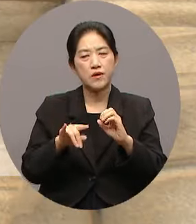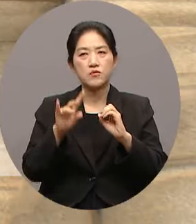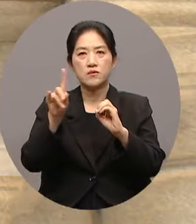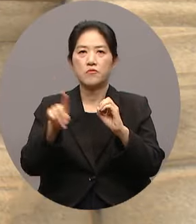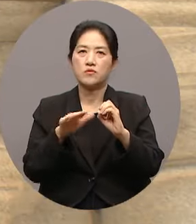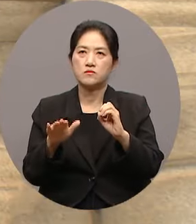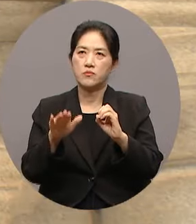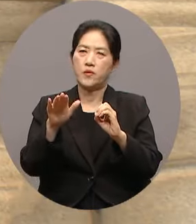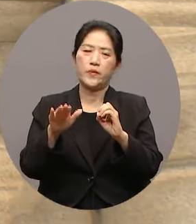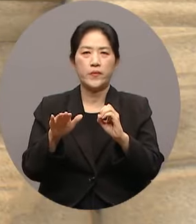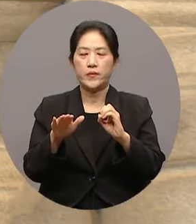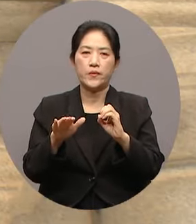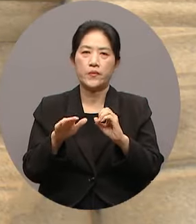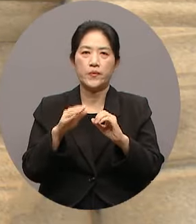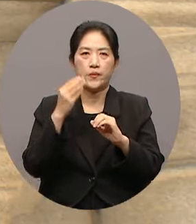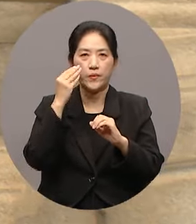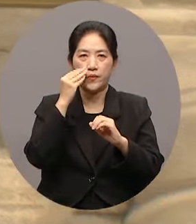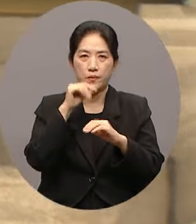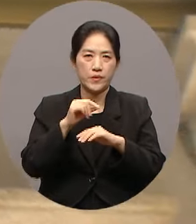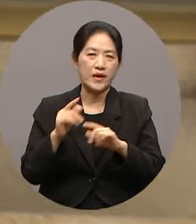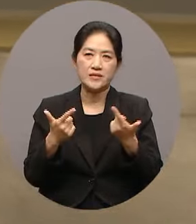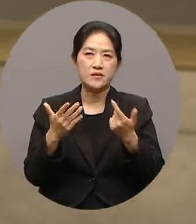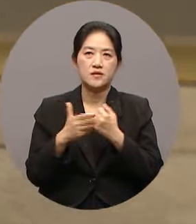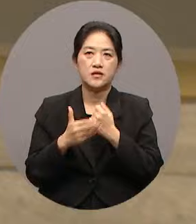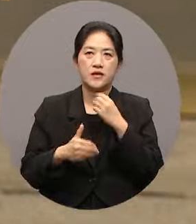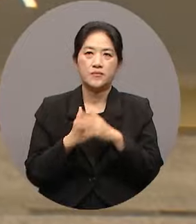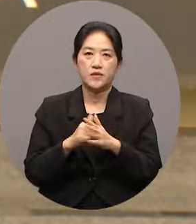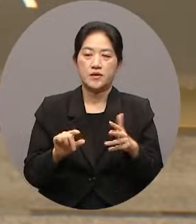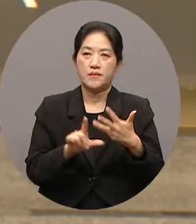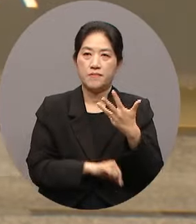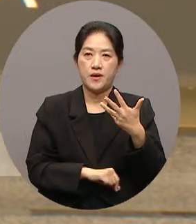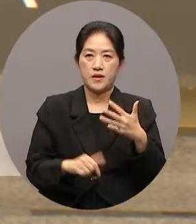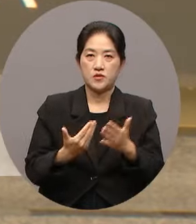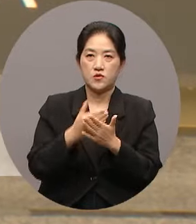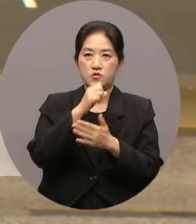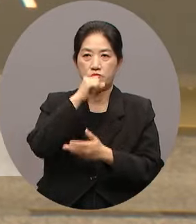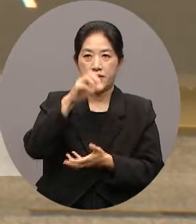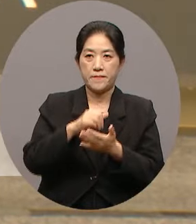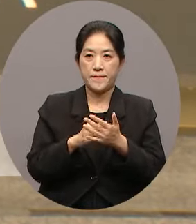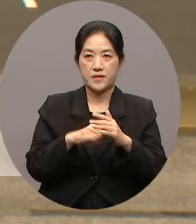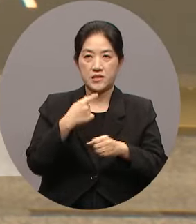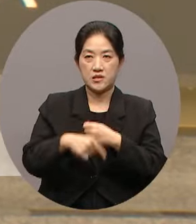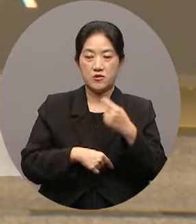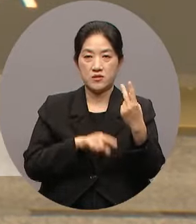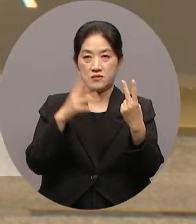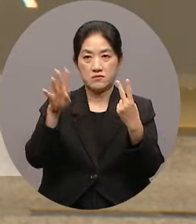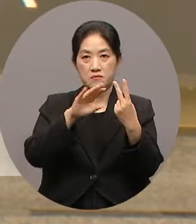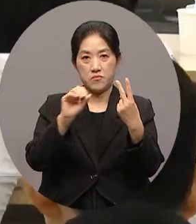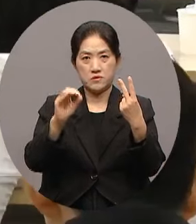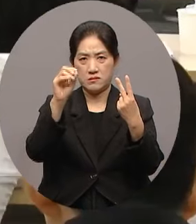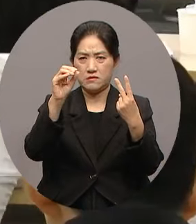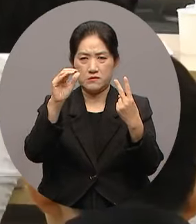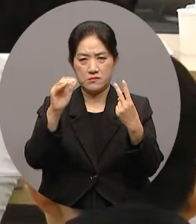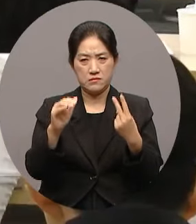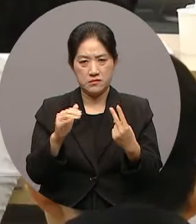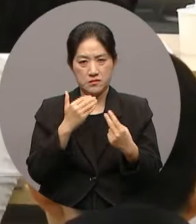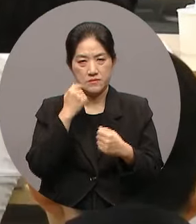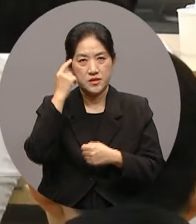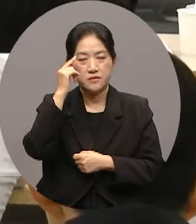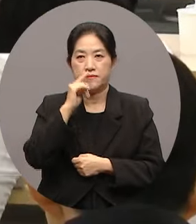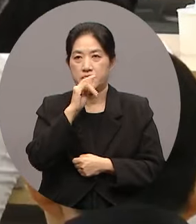평가했습니다. 이에 따라 지난 8월 한은이 발표한 올해 성장률 전망치 2.4%가 하향 조정될 가능성이